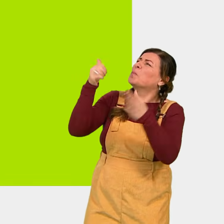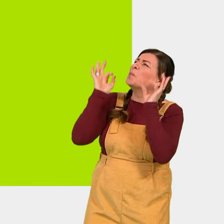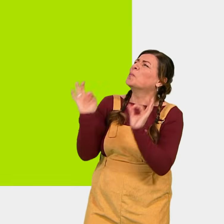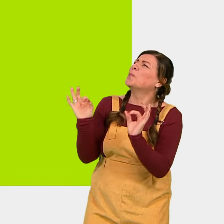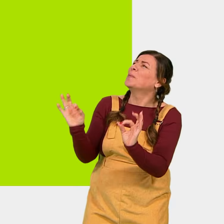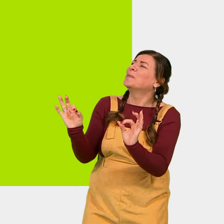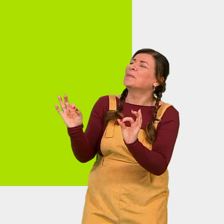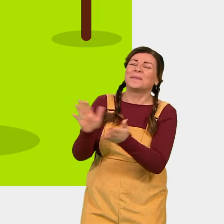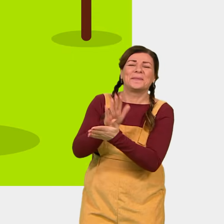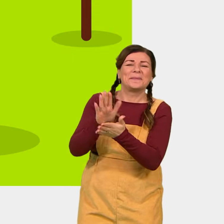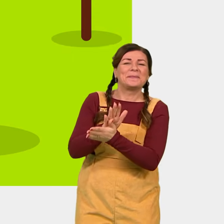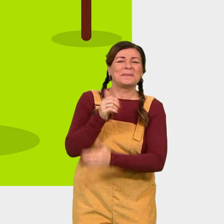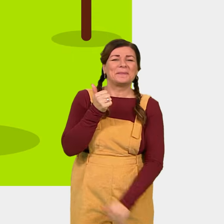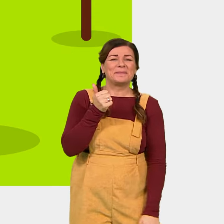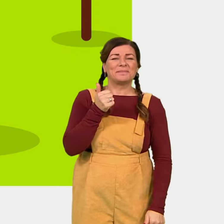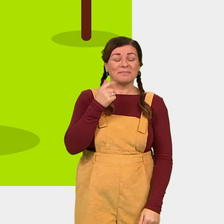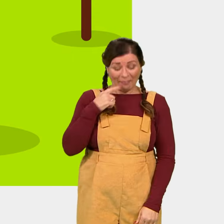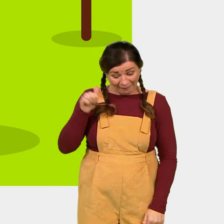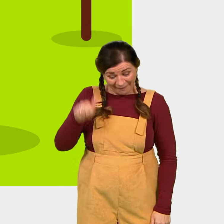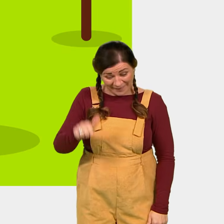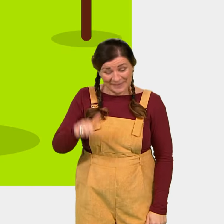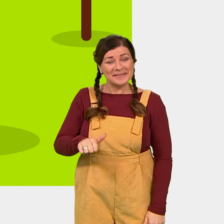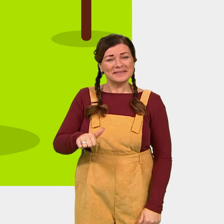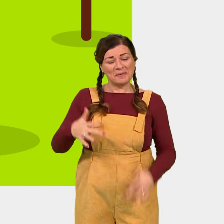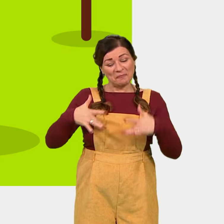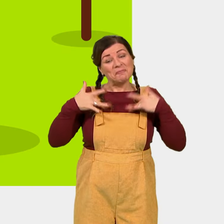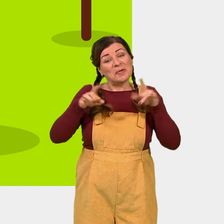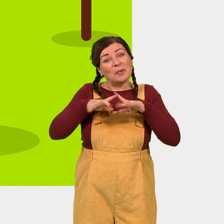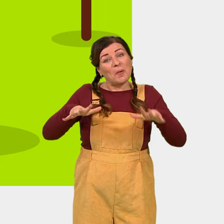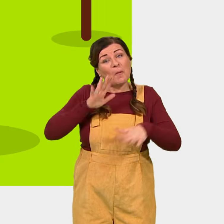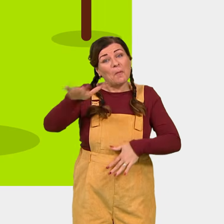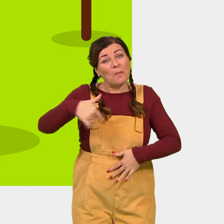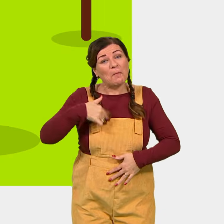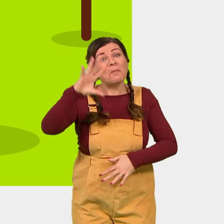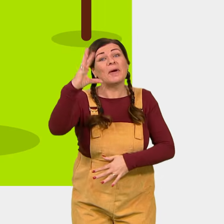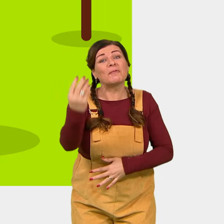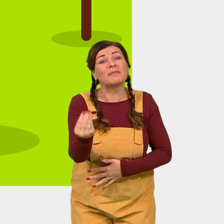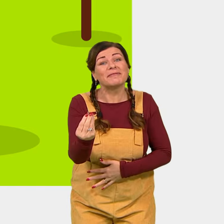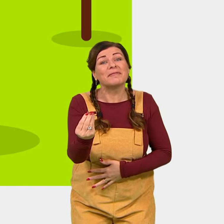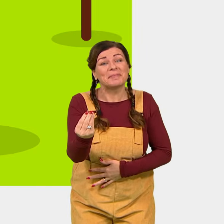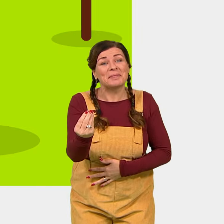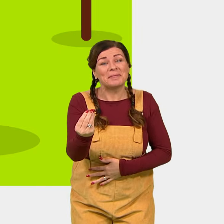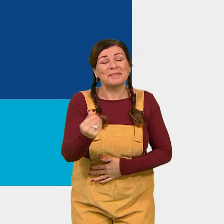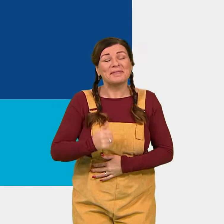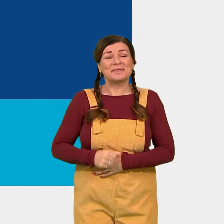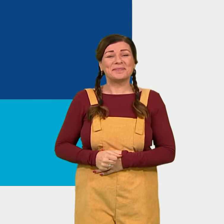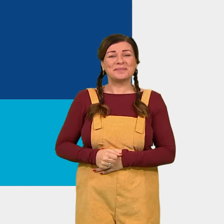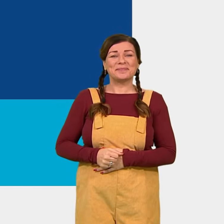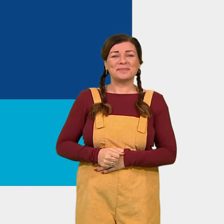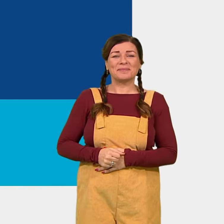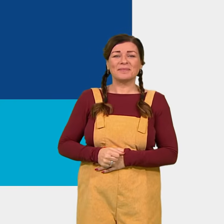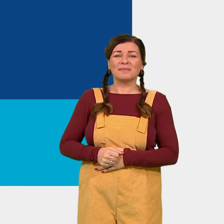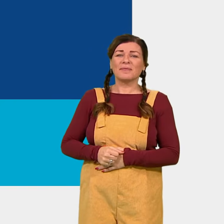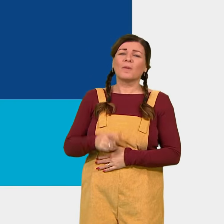yn hapus. Ydy, mae'n teimlo fel adre, meddai Anansi. Roedd